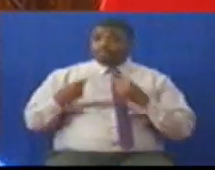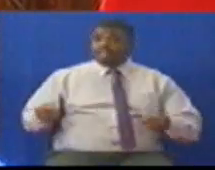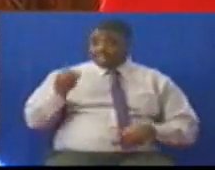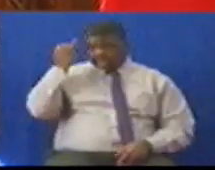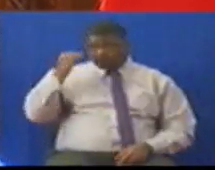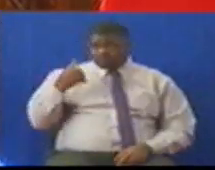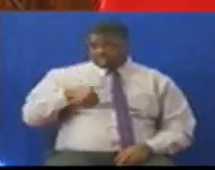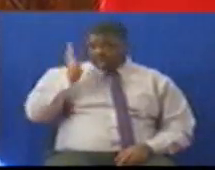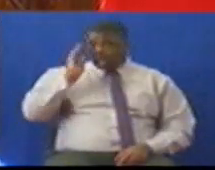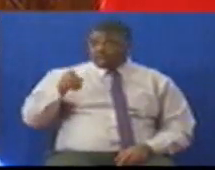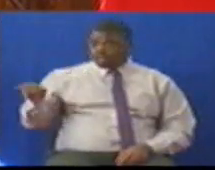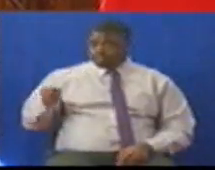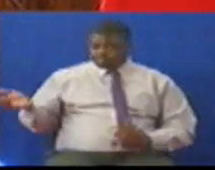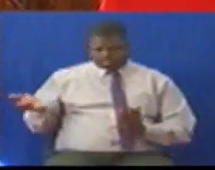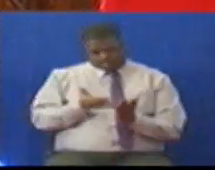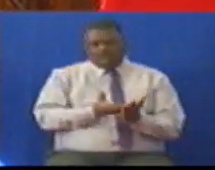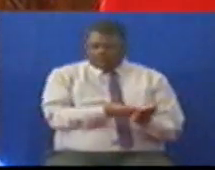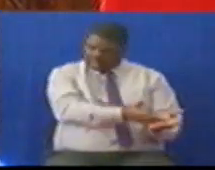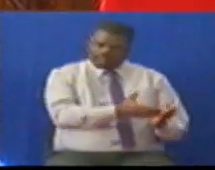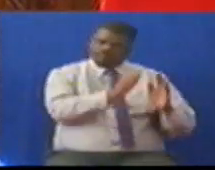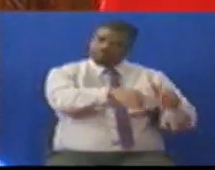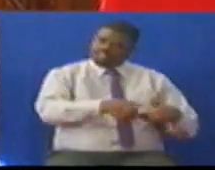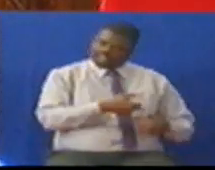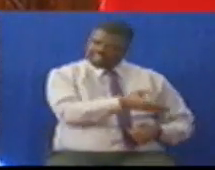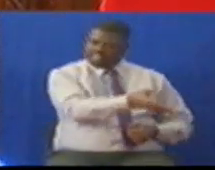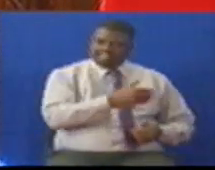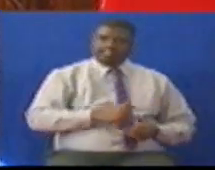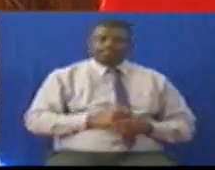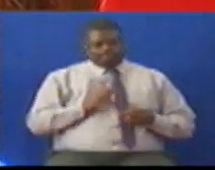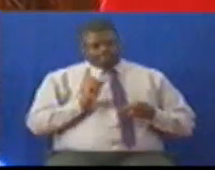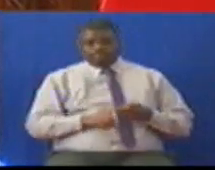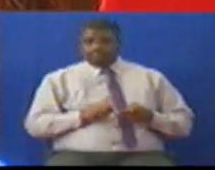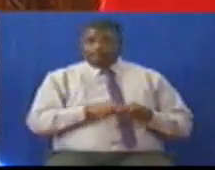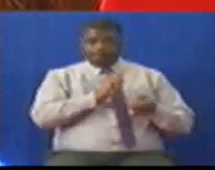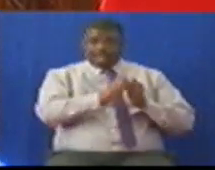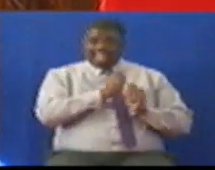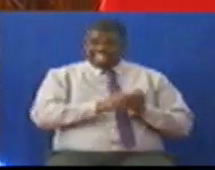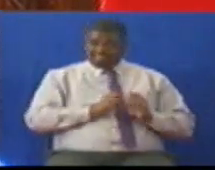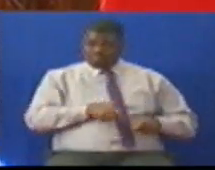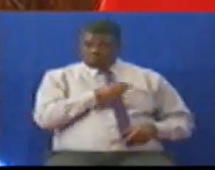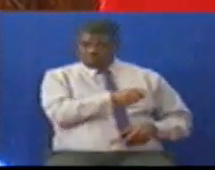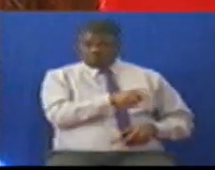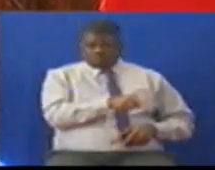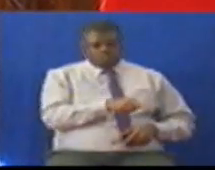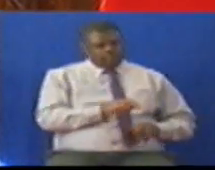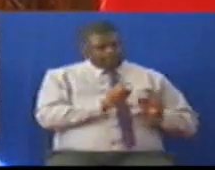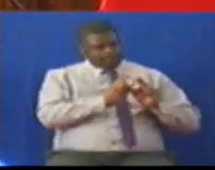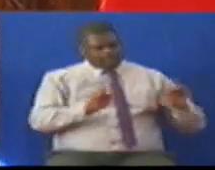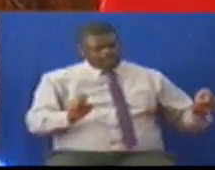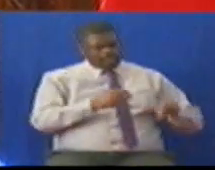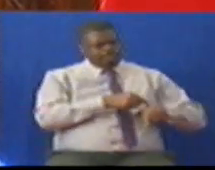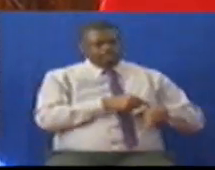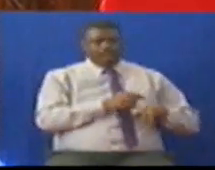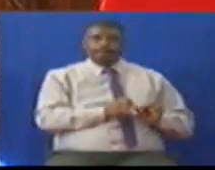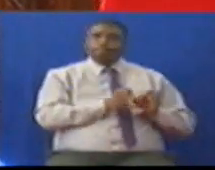uchumi na utakatishaji fedha ili makosa haya yaweze kudhaminika. Mbili, katika marekebisho hapo hayo kuwepo na kipengele cha muda maalum